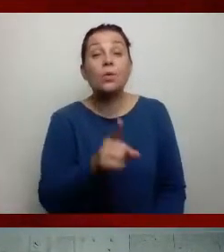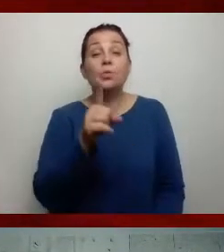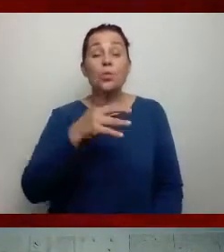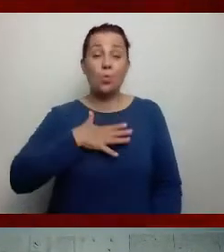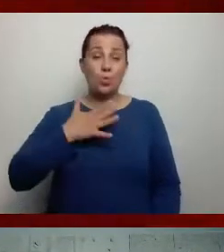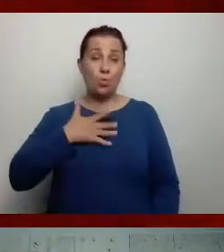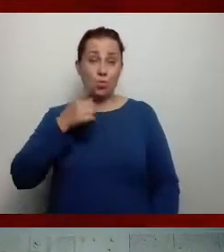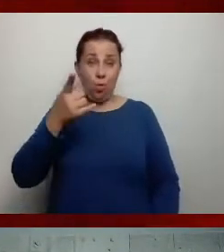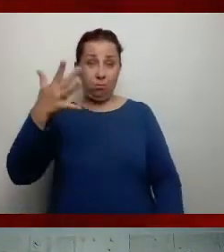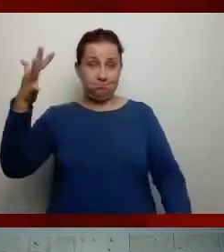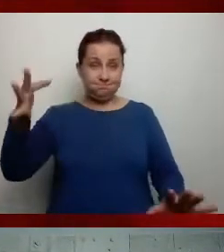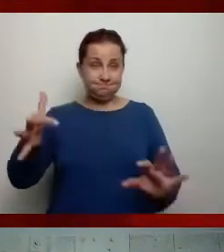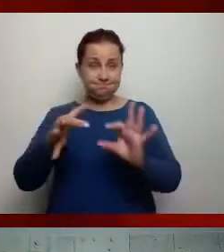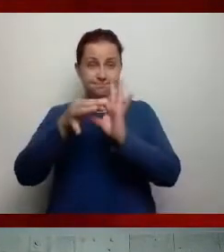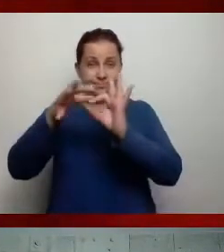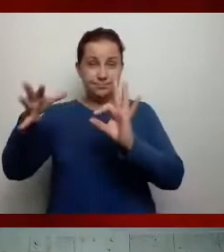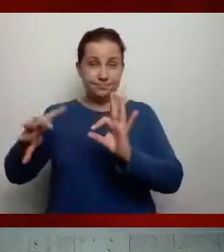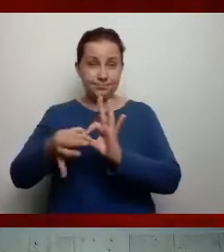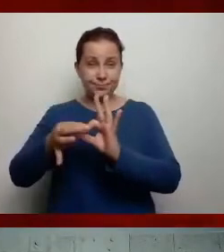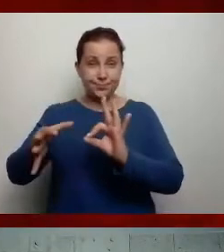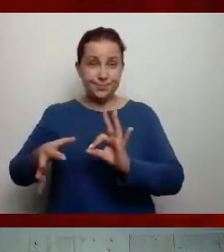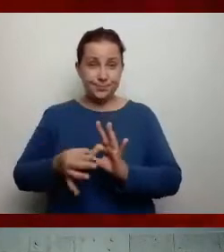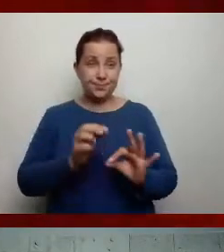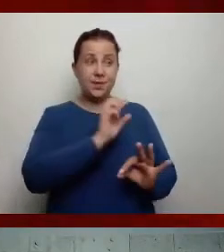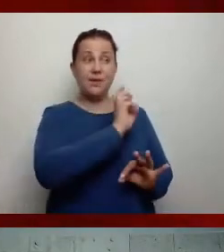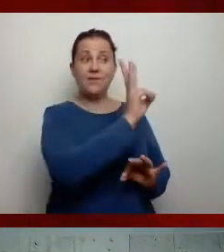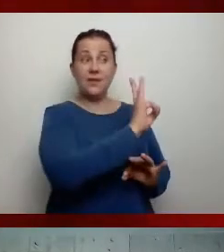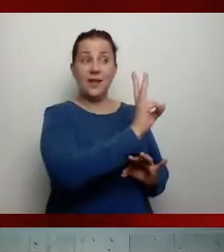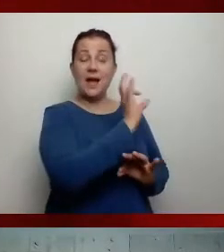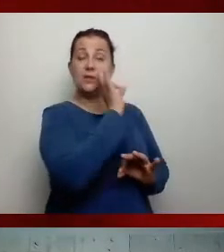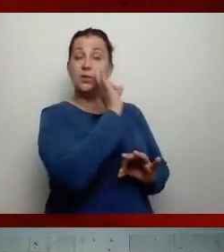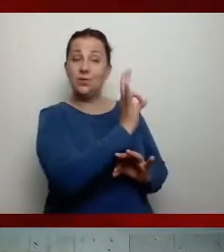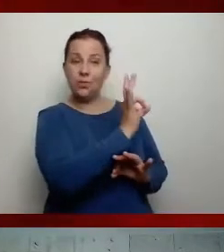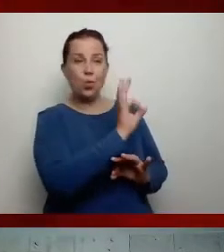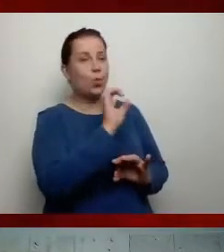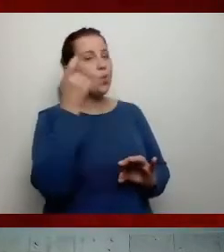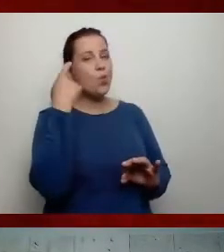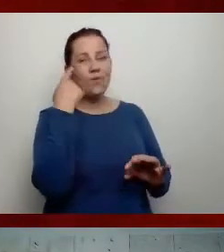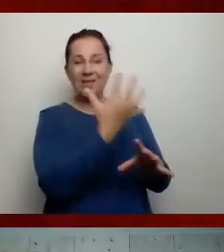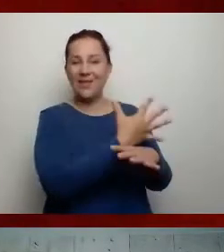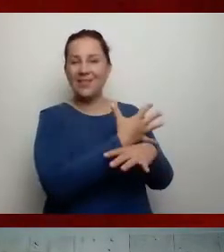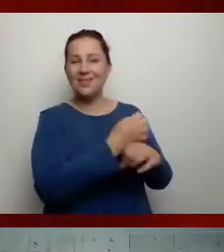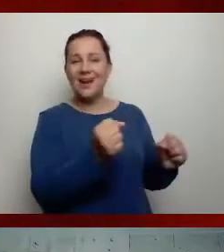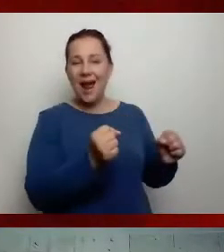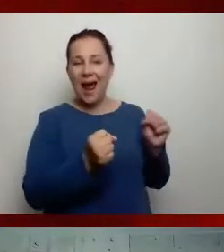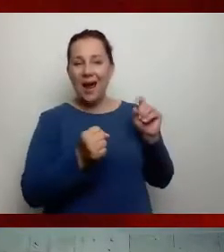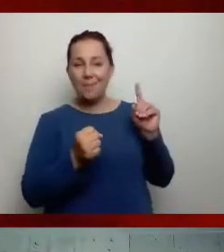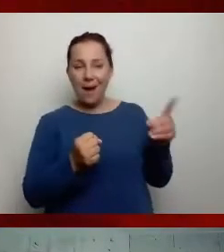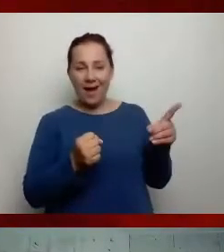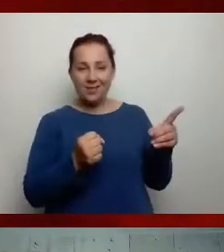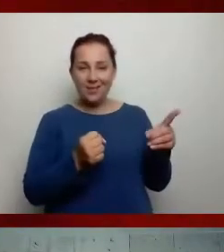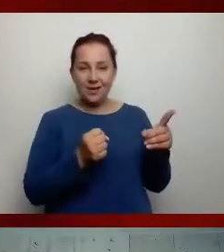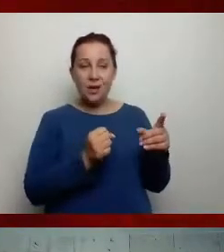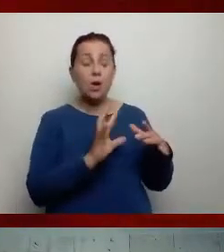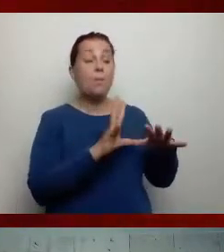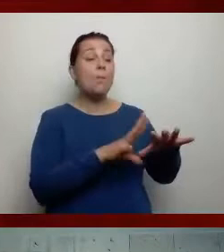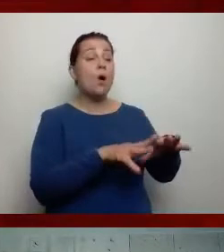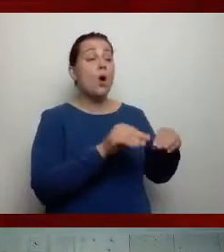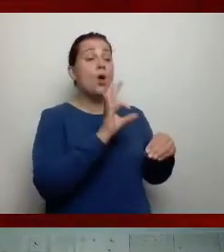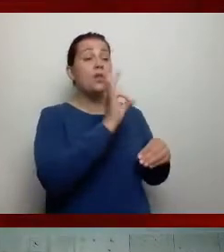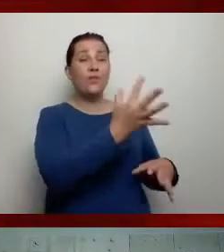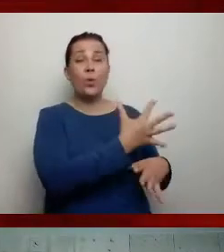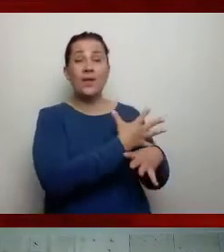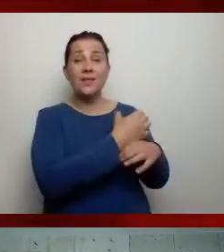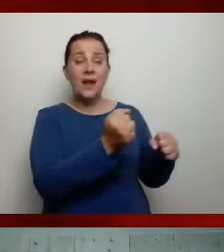do utworów Witkacego, w szczególności do jego dramatów, poczynając już od jego